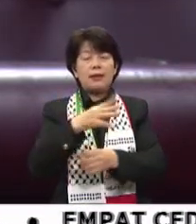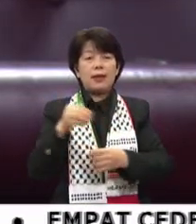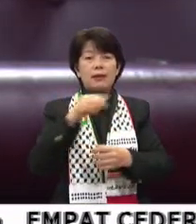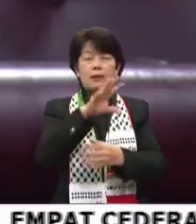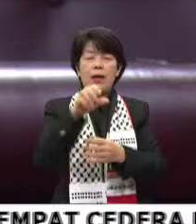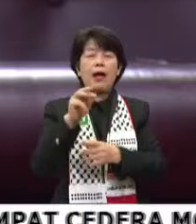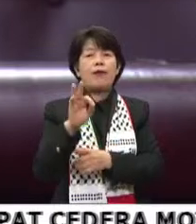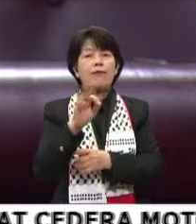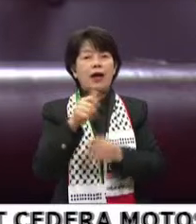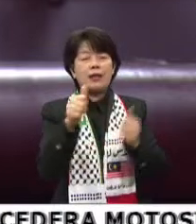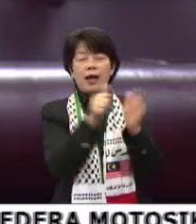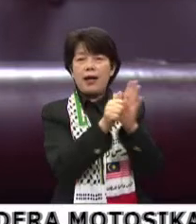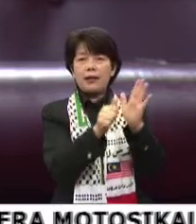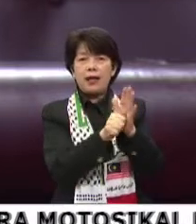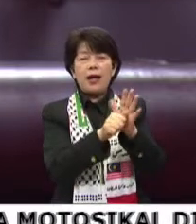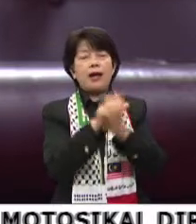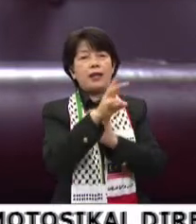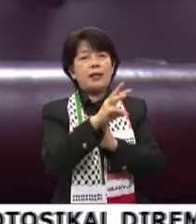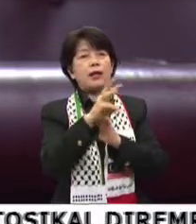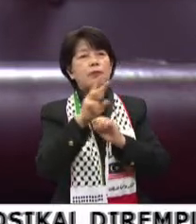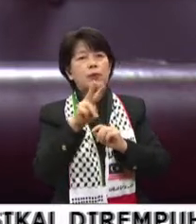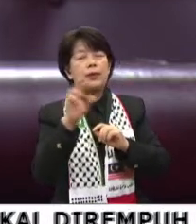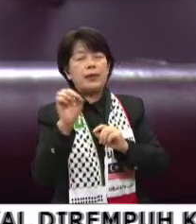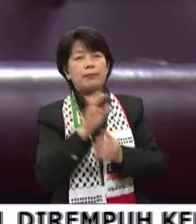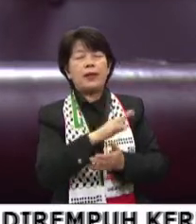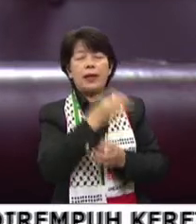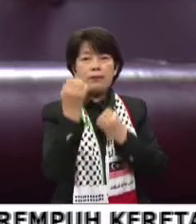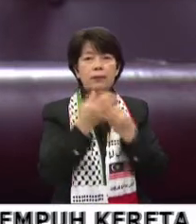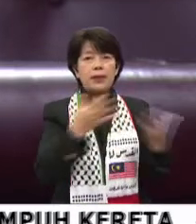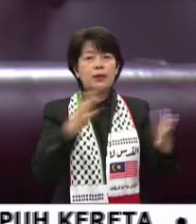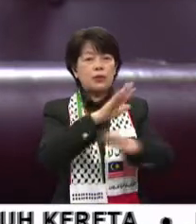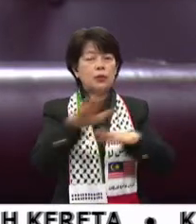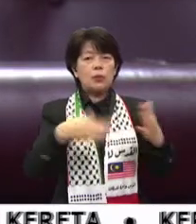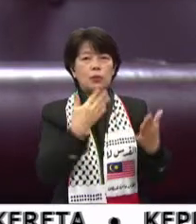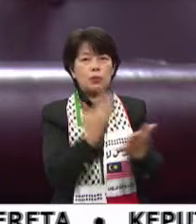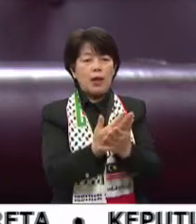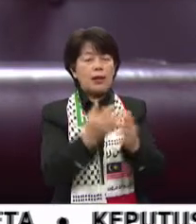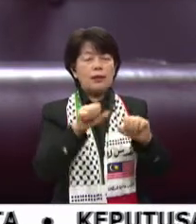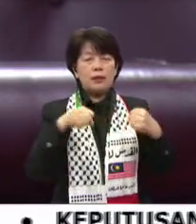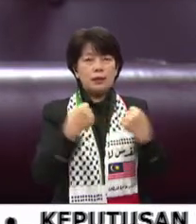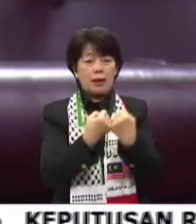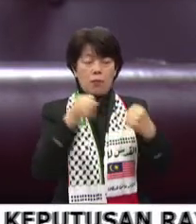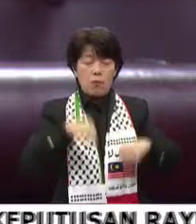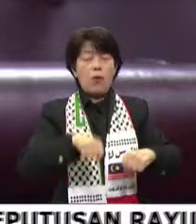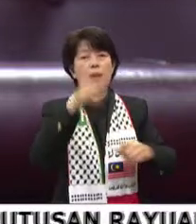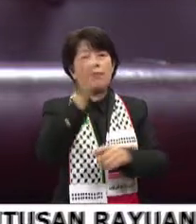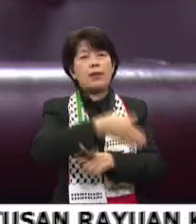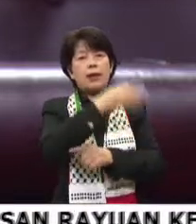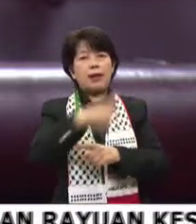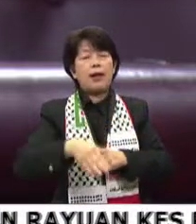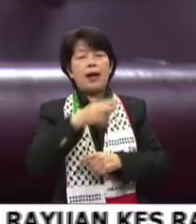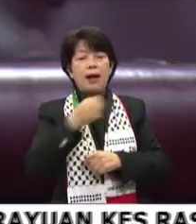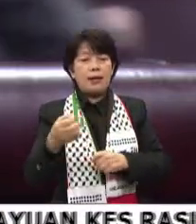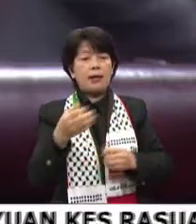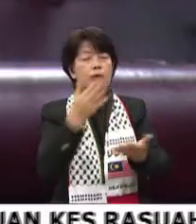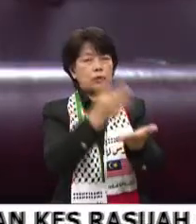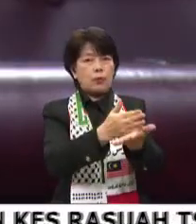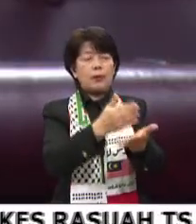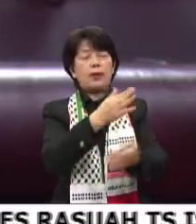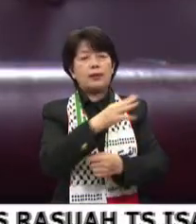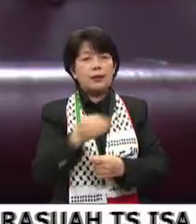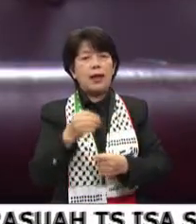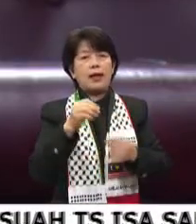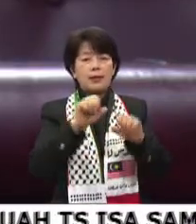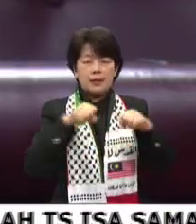akta 262 memperuntukkan perakuan pendaftaran kesatuan sekerja boleh dibatalkan atau ditarik balik jika